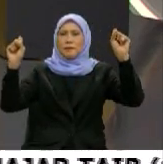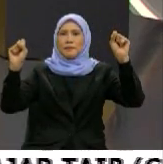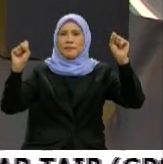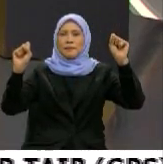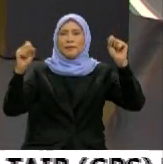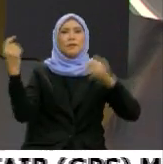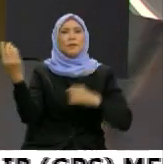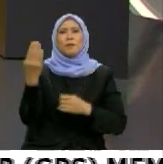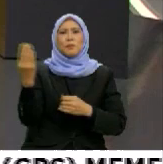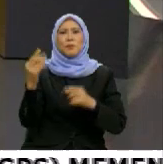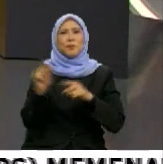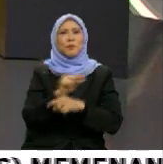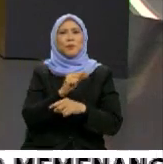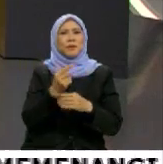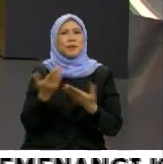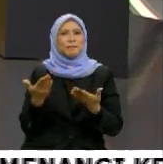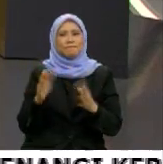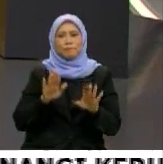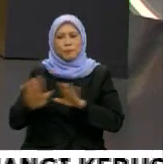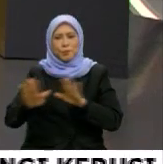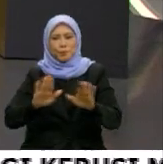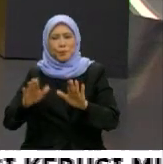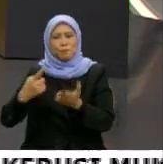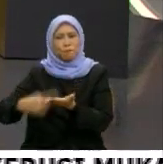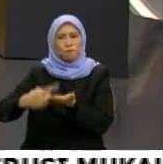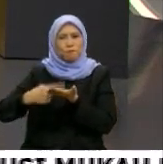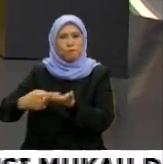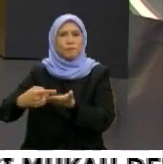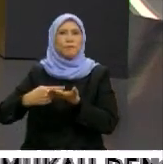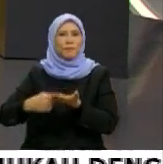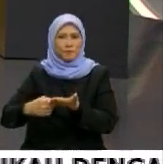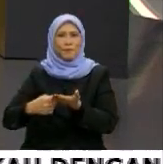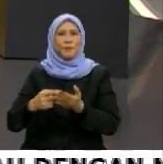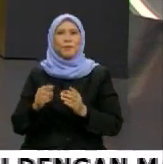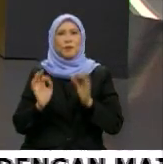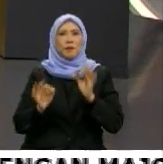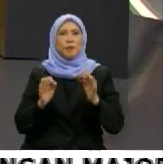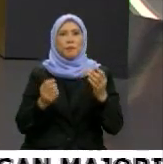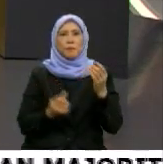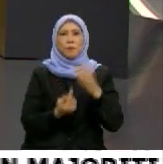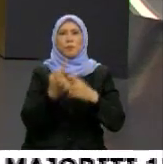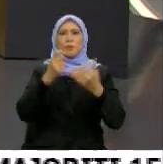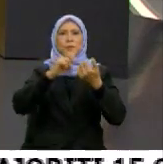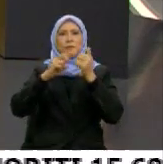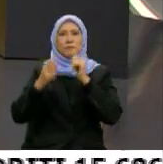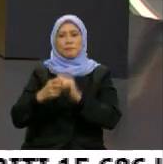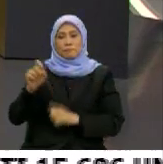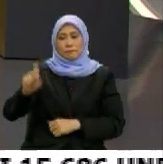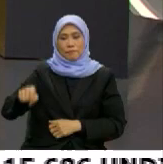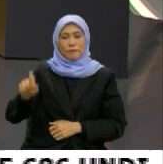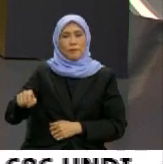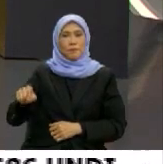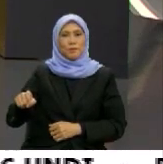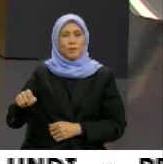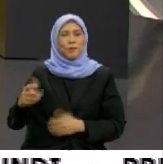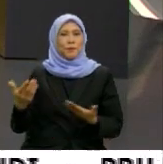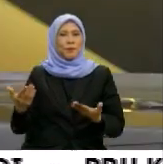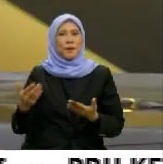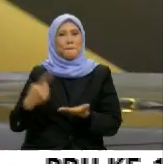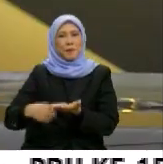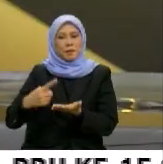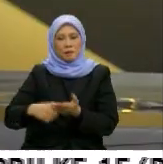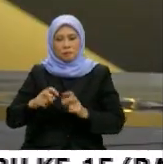Dia sering menggunakan bargaining, negotiation dan mediation. Bila berdepan dalam isu-isu yang memerlukan mereka